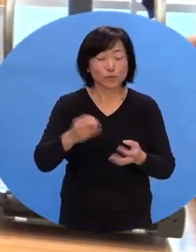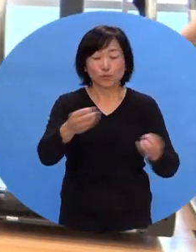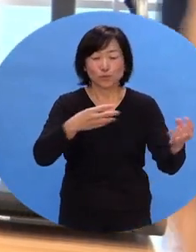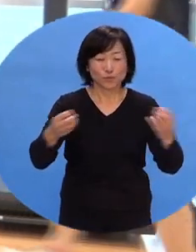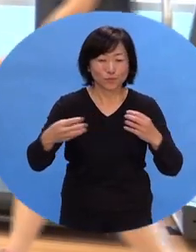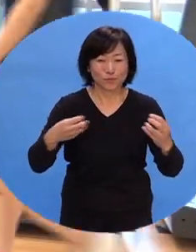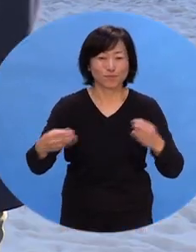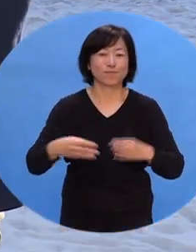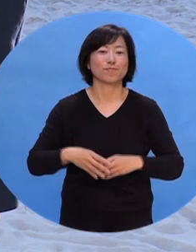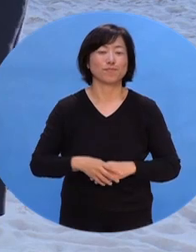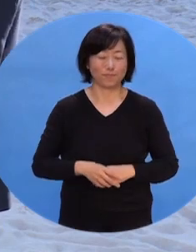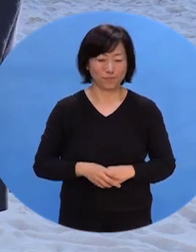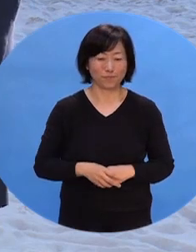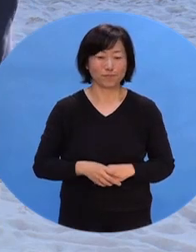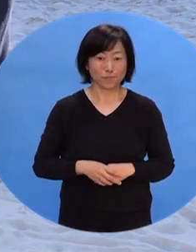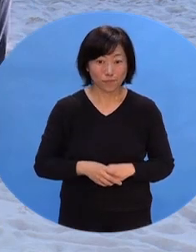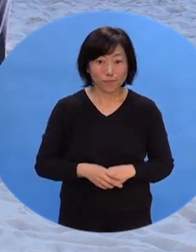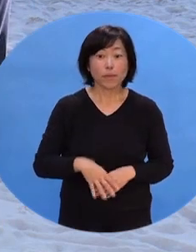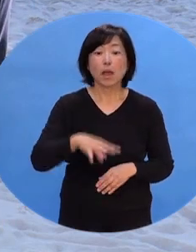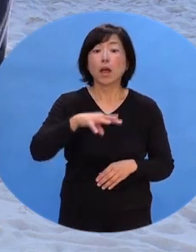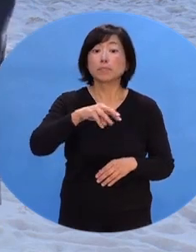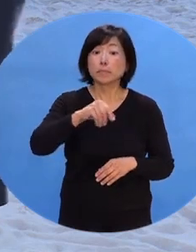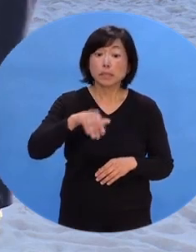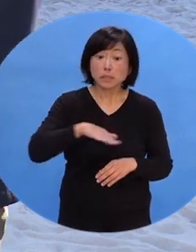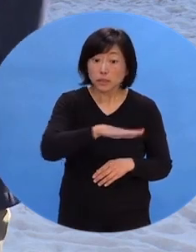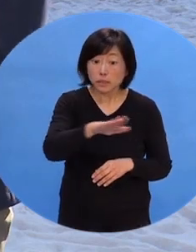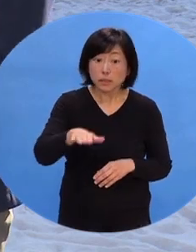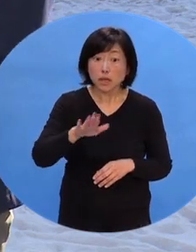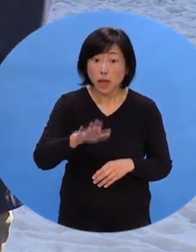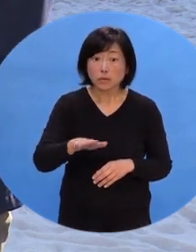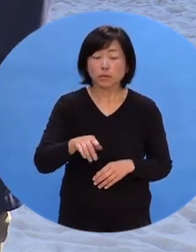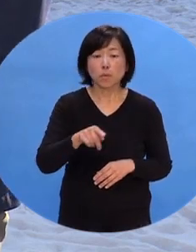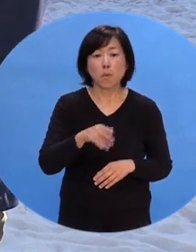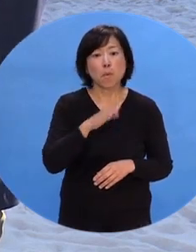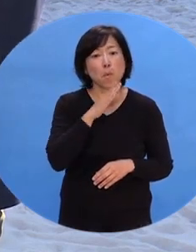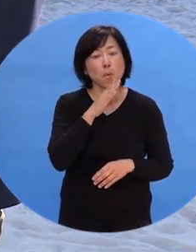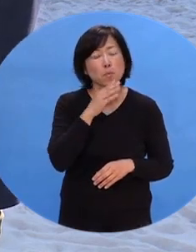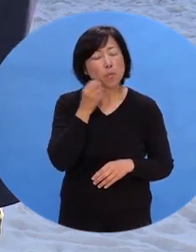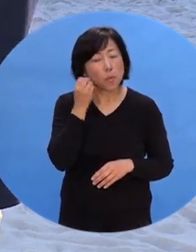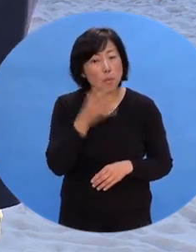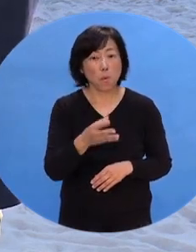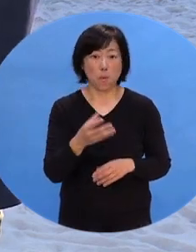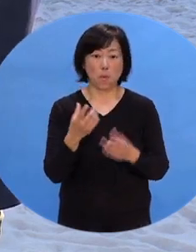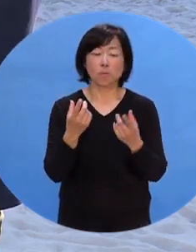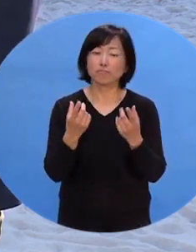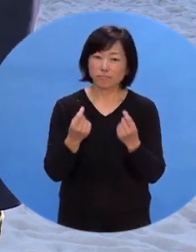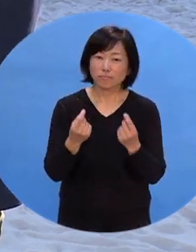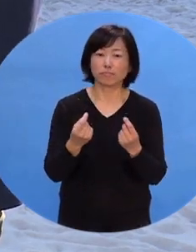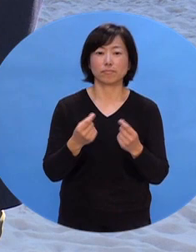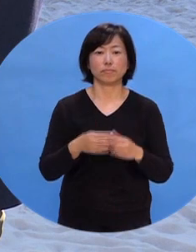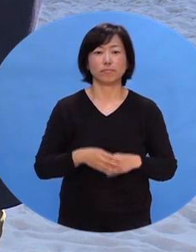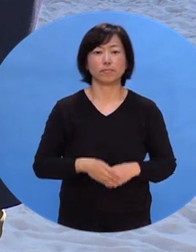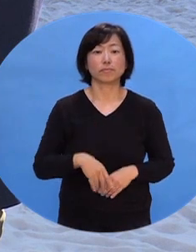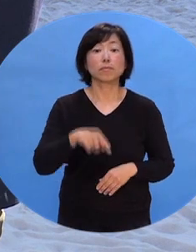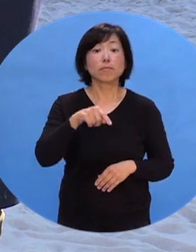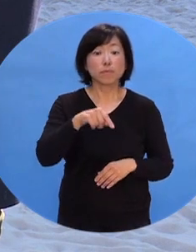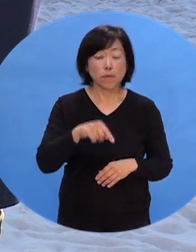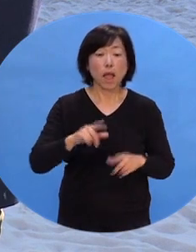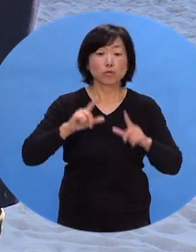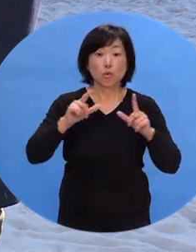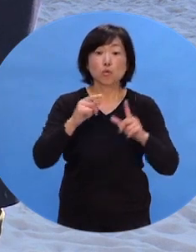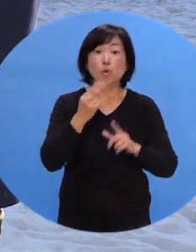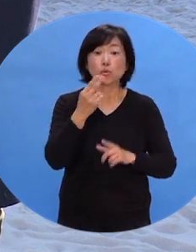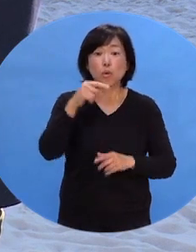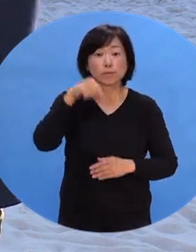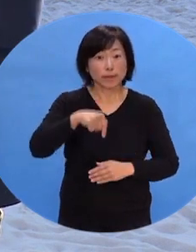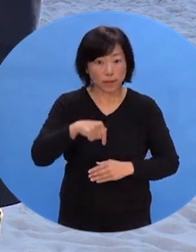たくさん聞いています。 後ろ見ますとビーチになってますけど、はい、非常に珍しいですよね。 そうですね、ビーチコート、この東京都の